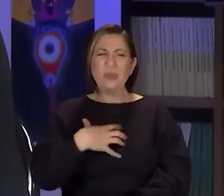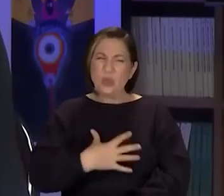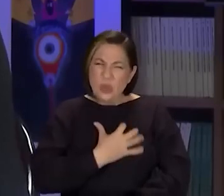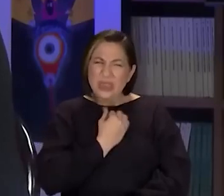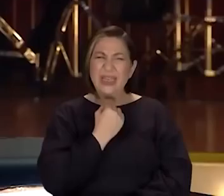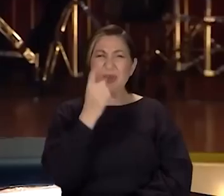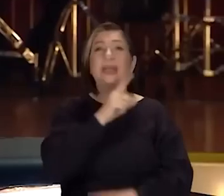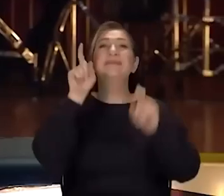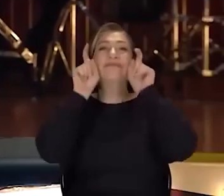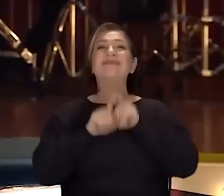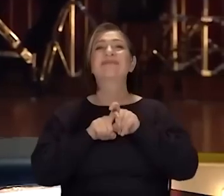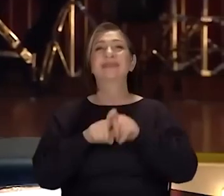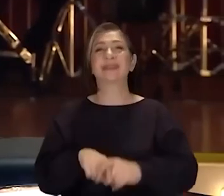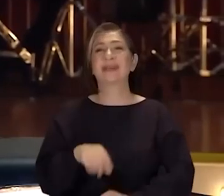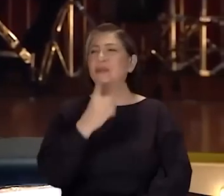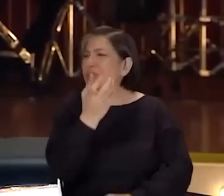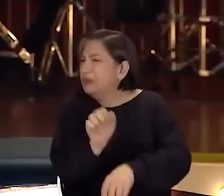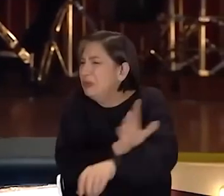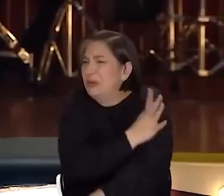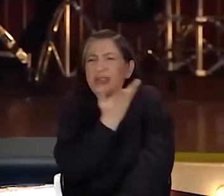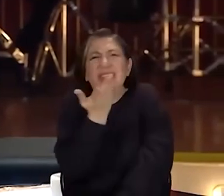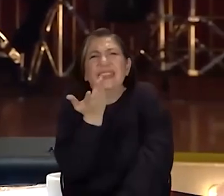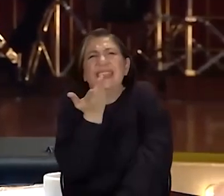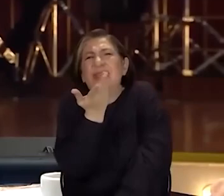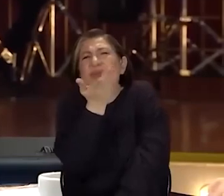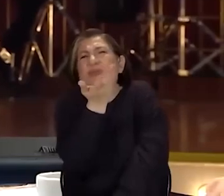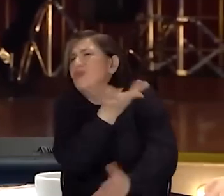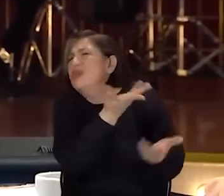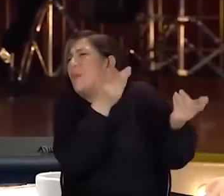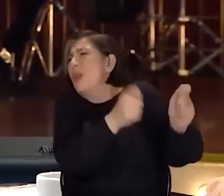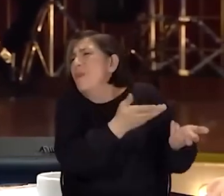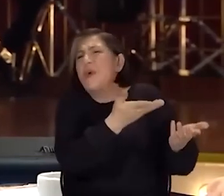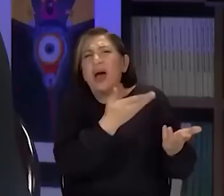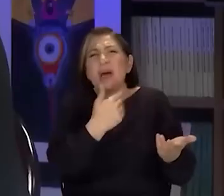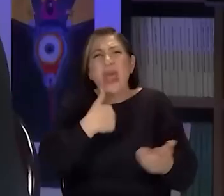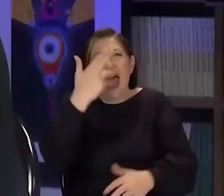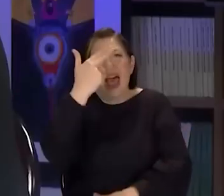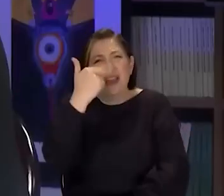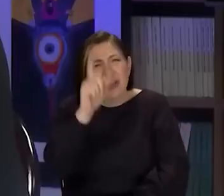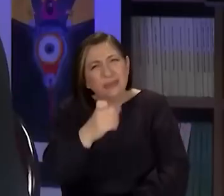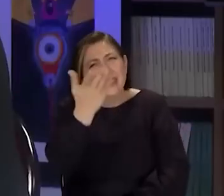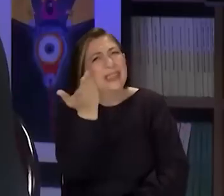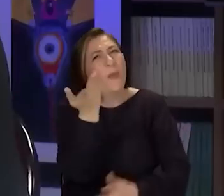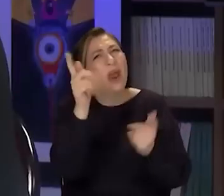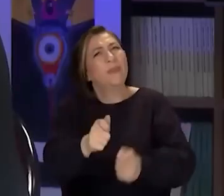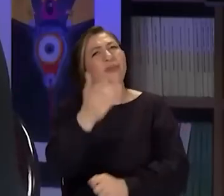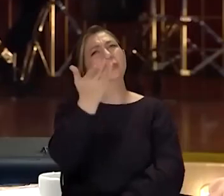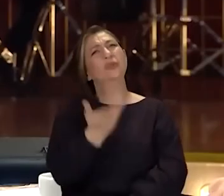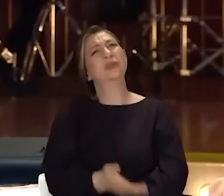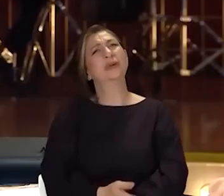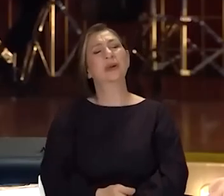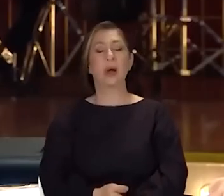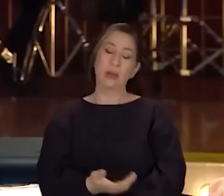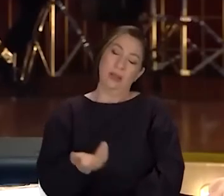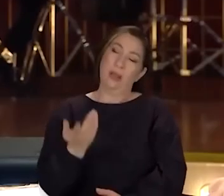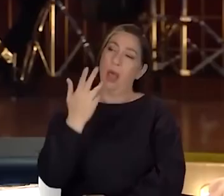yani. Ya bu ne bu böyle duygu yumağı şeklinde geldi? Niye öyledir. Böyle yapıyorsun bizi? Öyledir. Bize ağlatacak mısın bizi? Niye böyle yapıyorsun ya? Niye